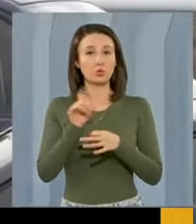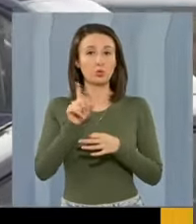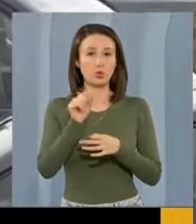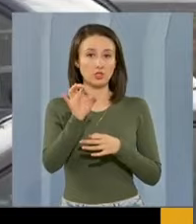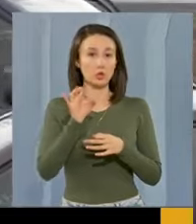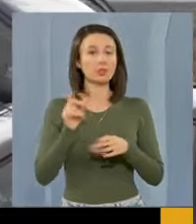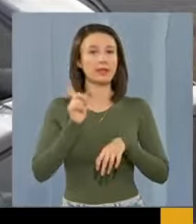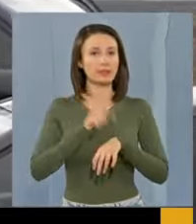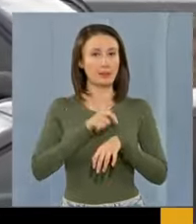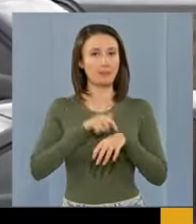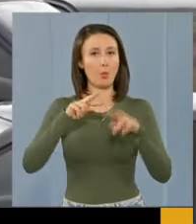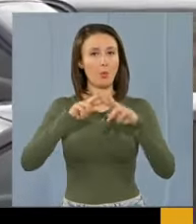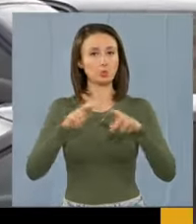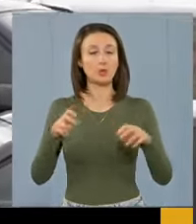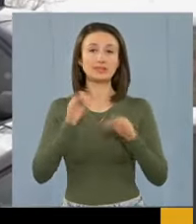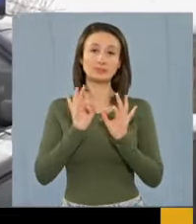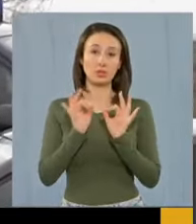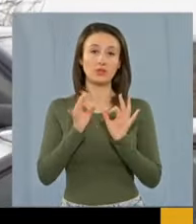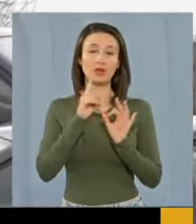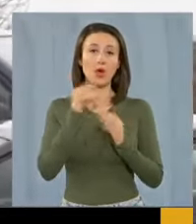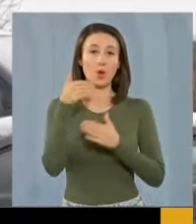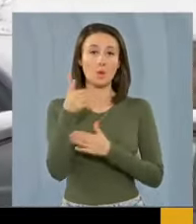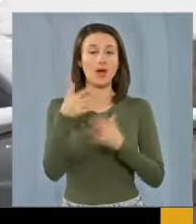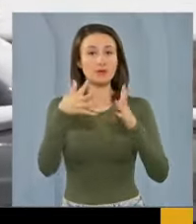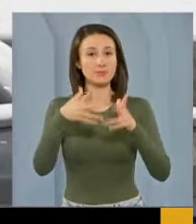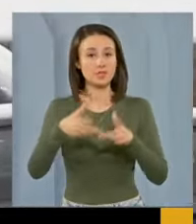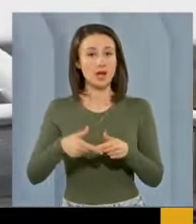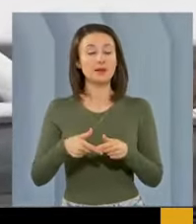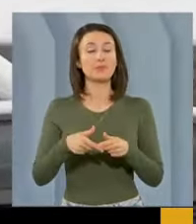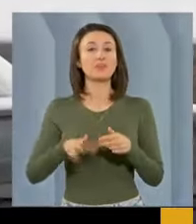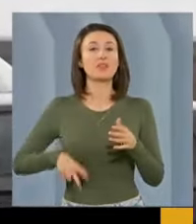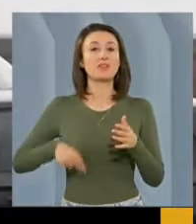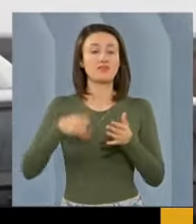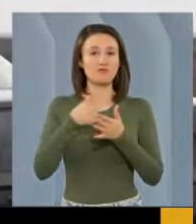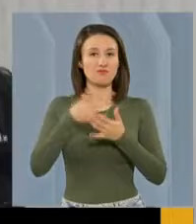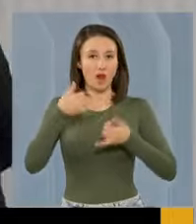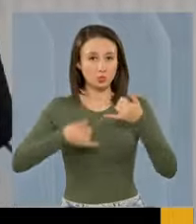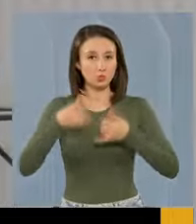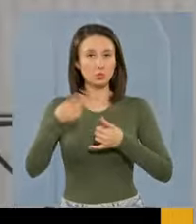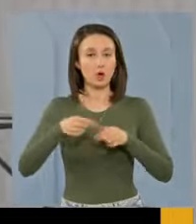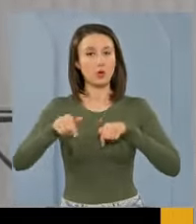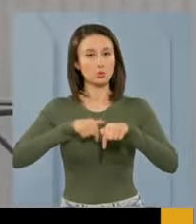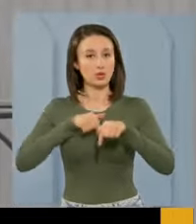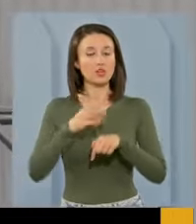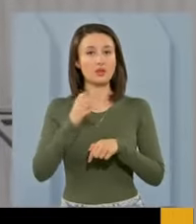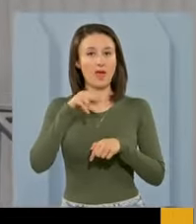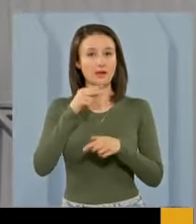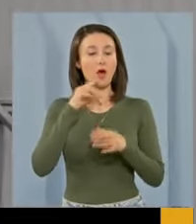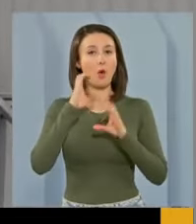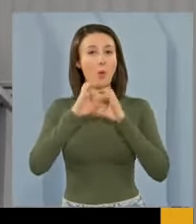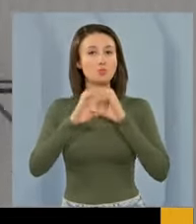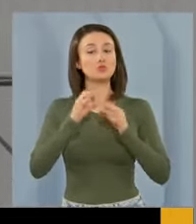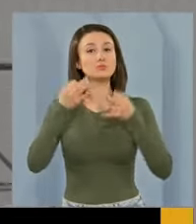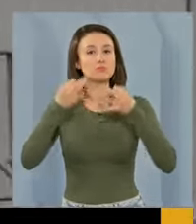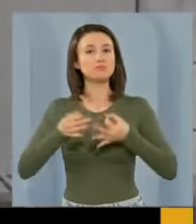20% timpii de controale specifici ai Companiei de Administrare a Infrastructurii Rutiere. Și CNAIR a emis un comunicat